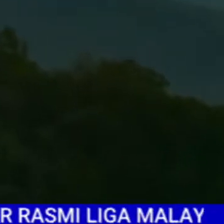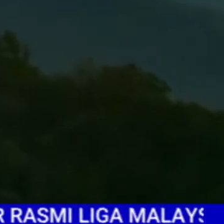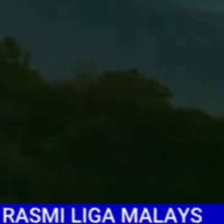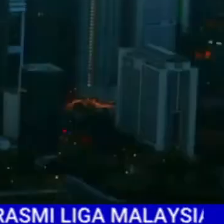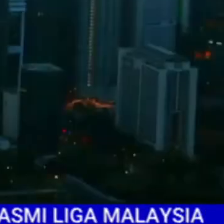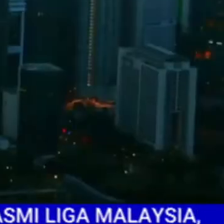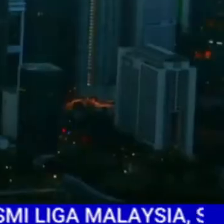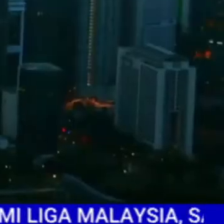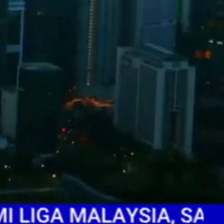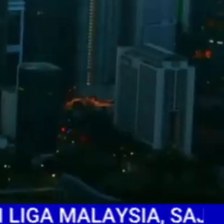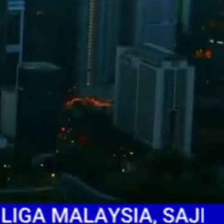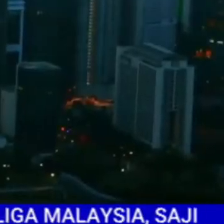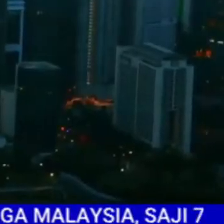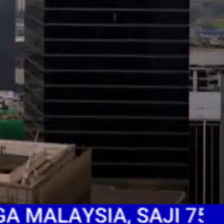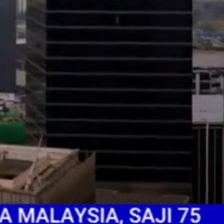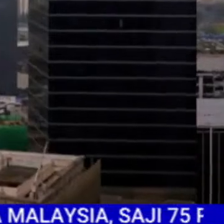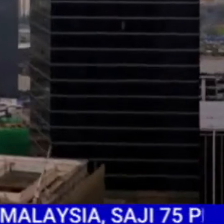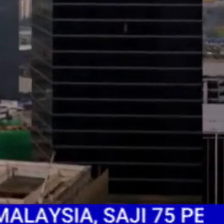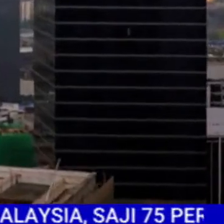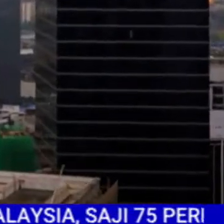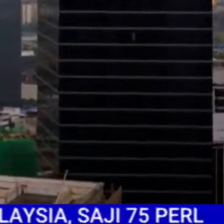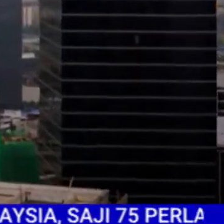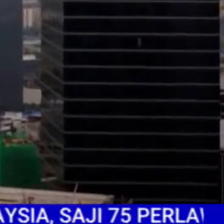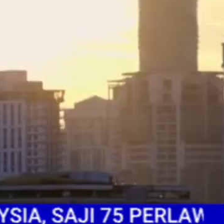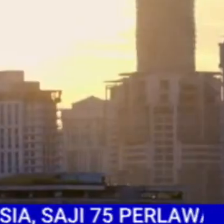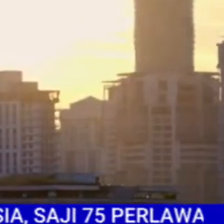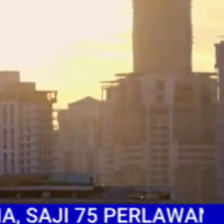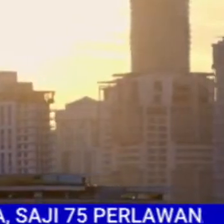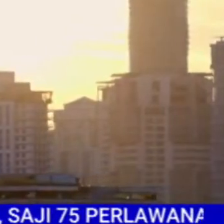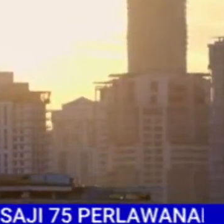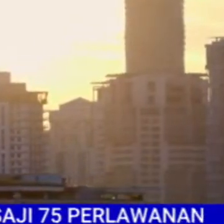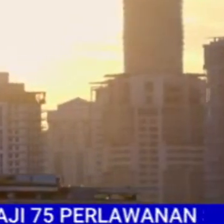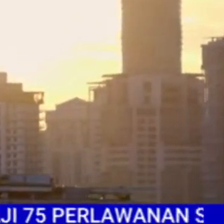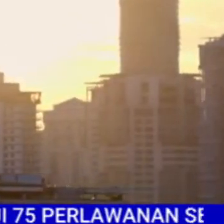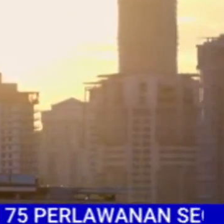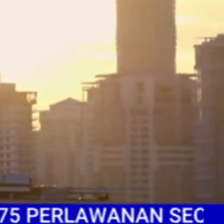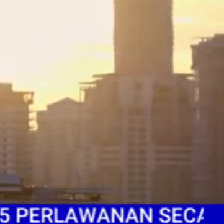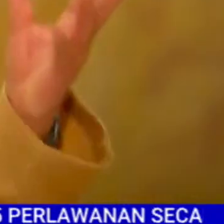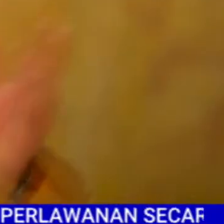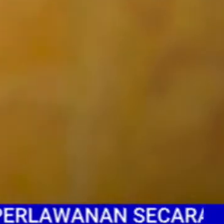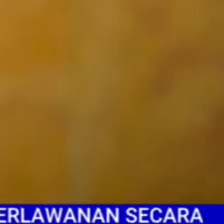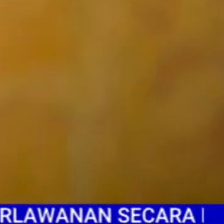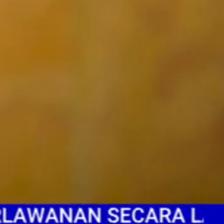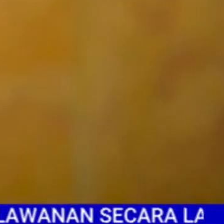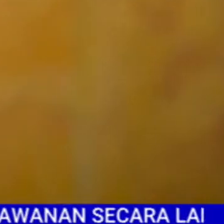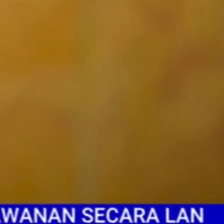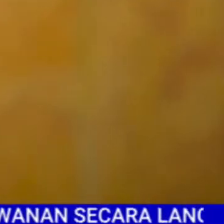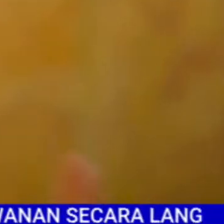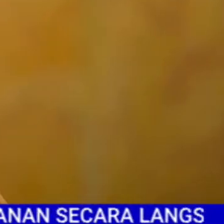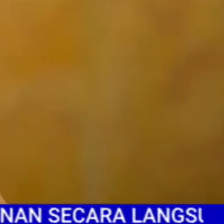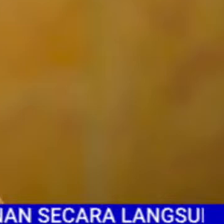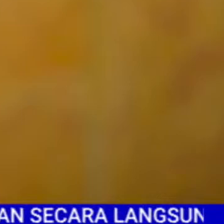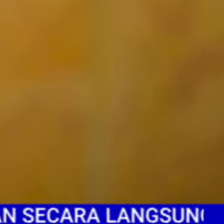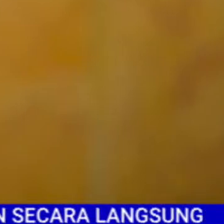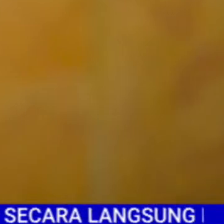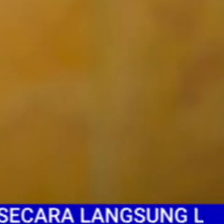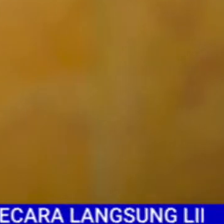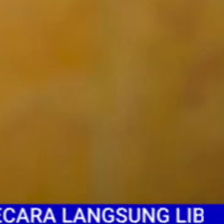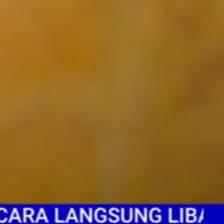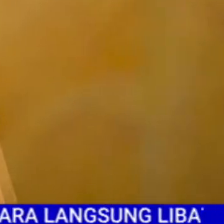Apakah kita harus izinkan pembangunan dengan gedung raksasa, dengan projek mega, dengan semua